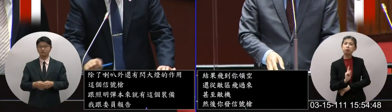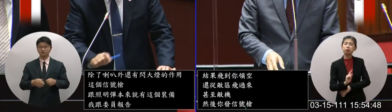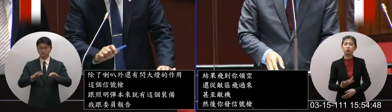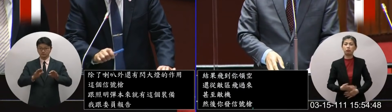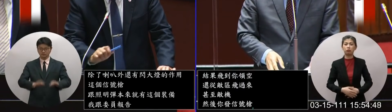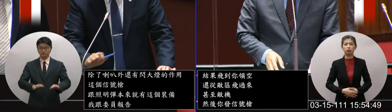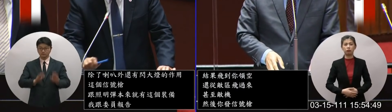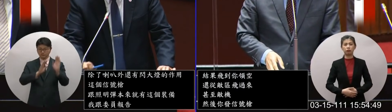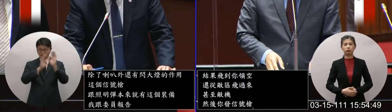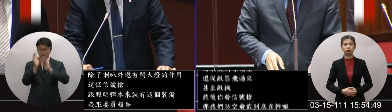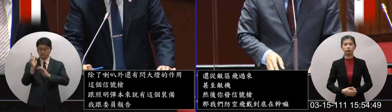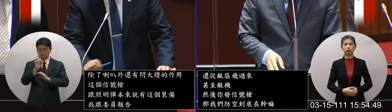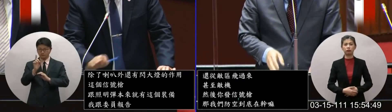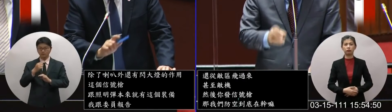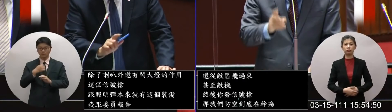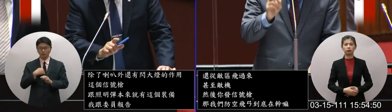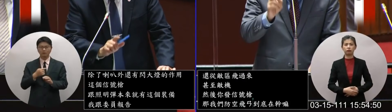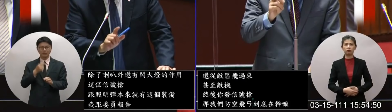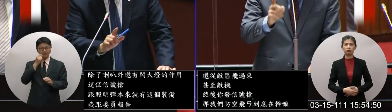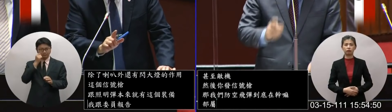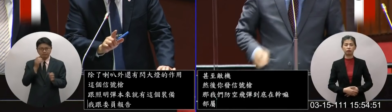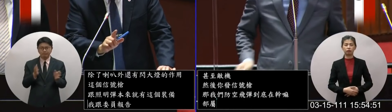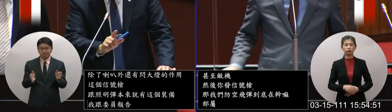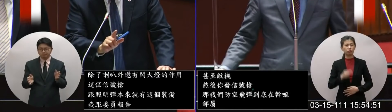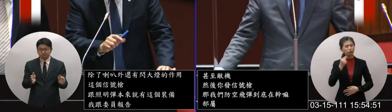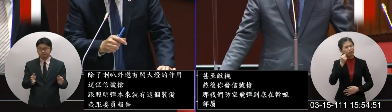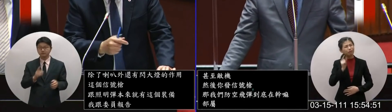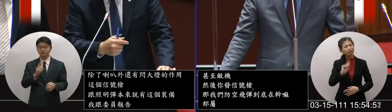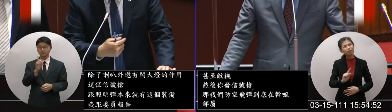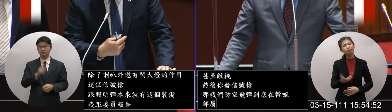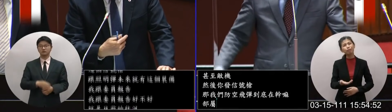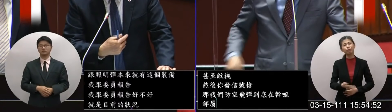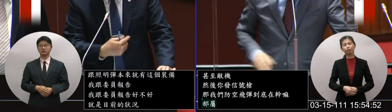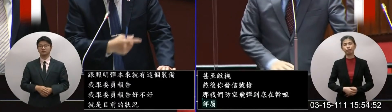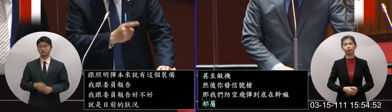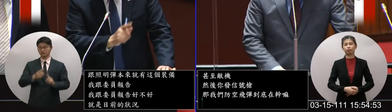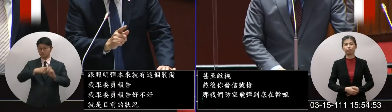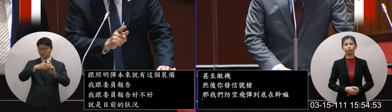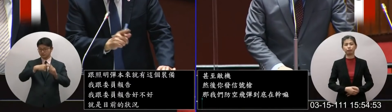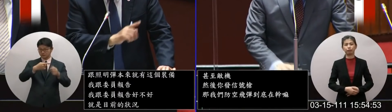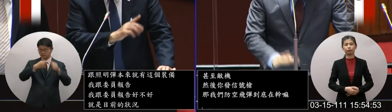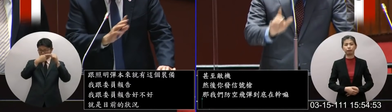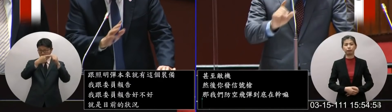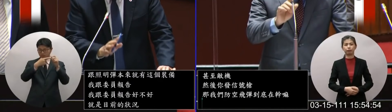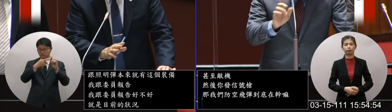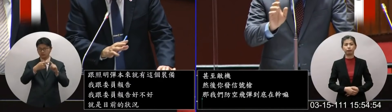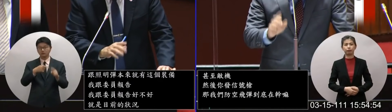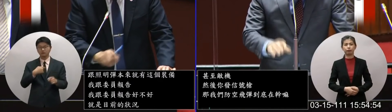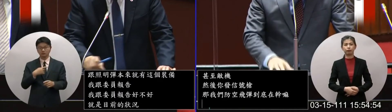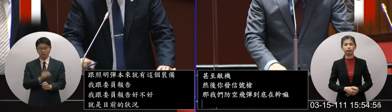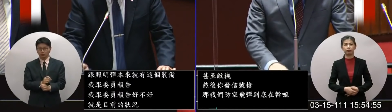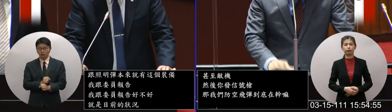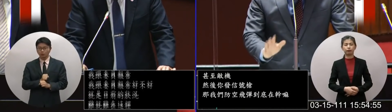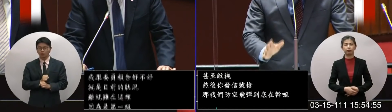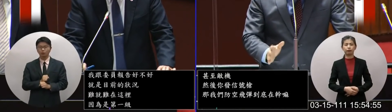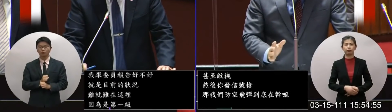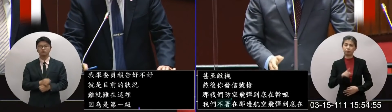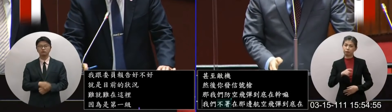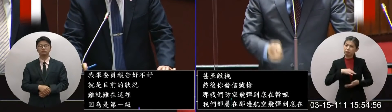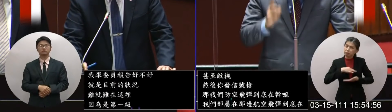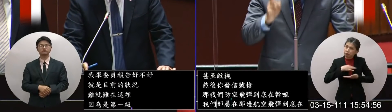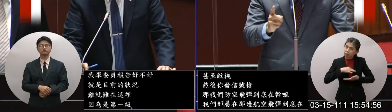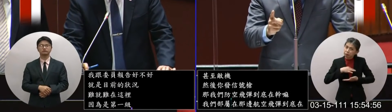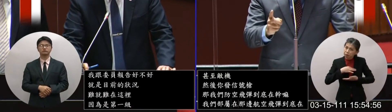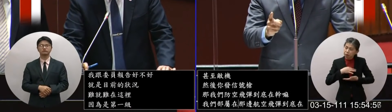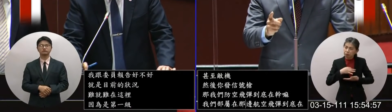的状况，我们难就难在这里， 是不是有困难？ 因为是第一级，第一级是我权 啊，不是， 但我们要注意到。 所以部长，你担心的